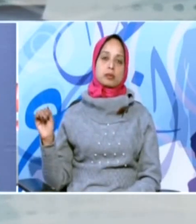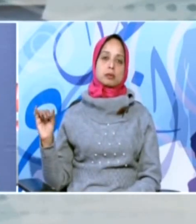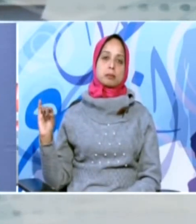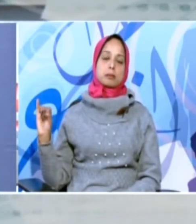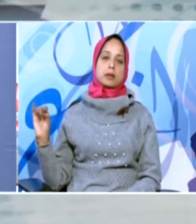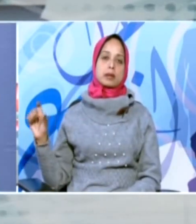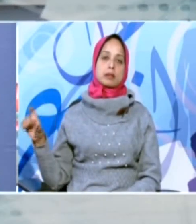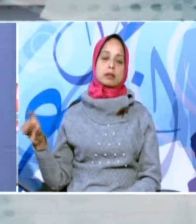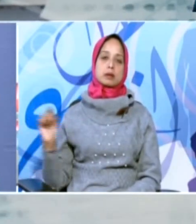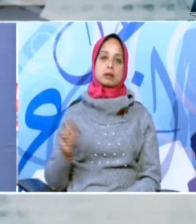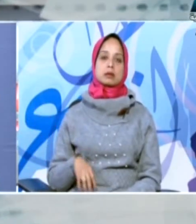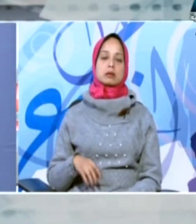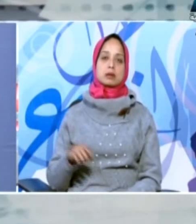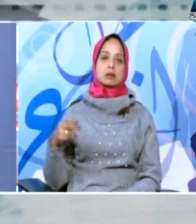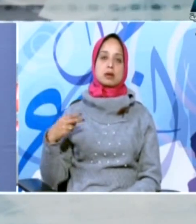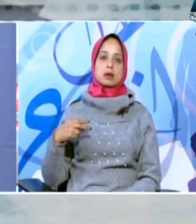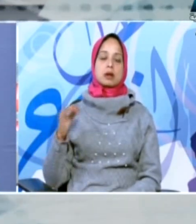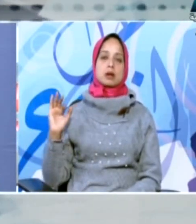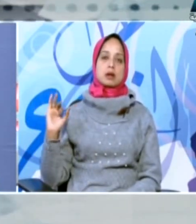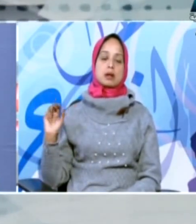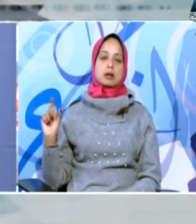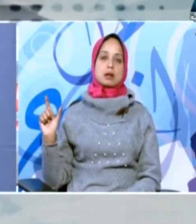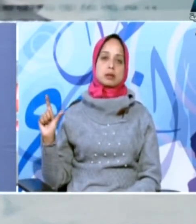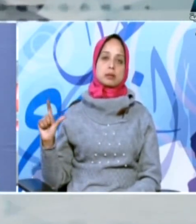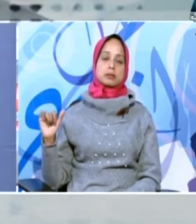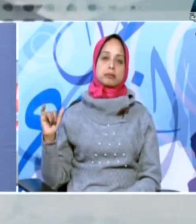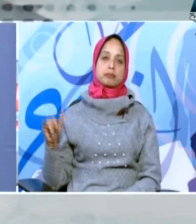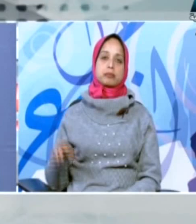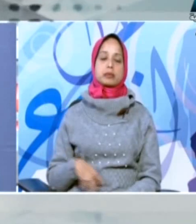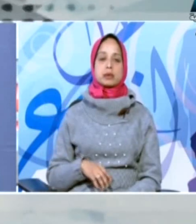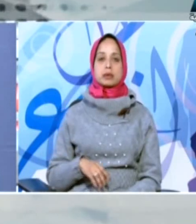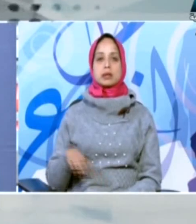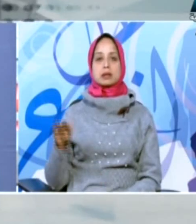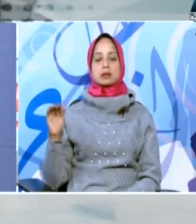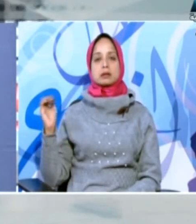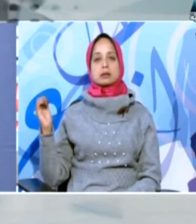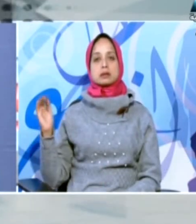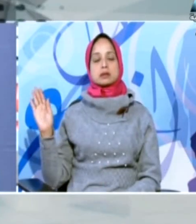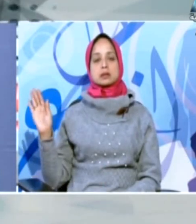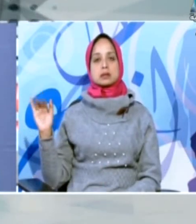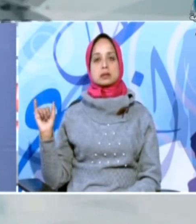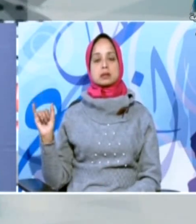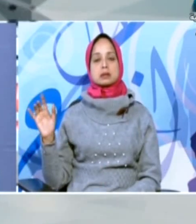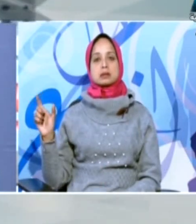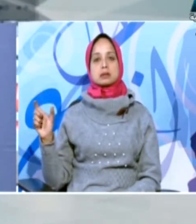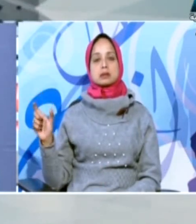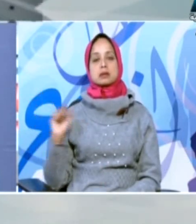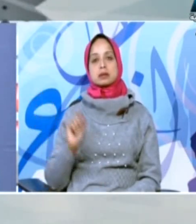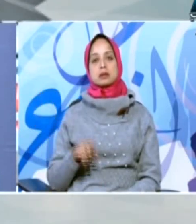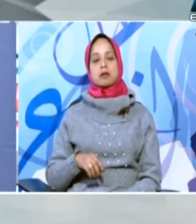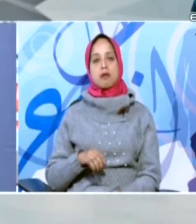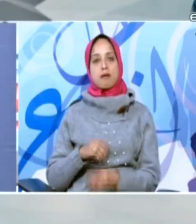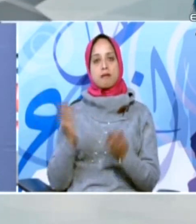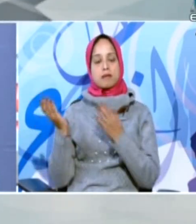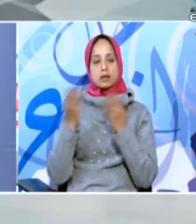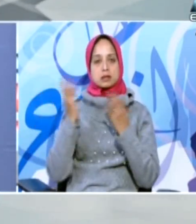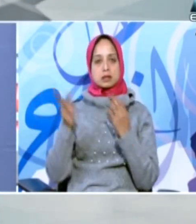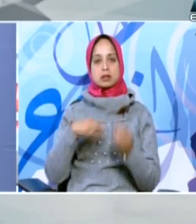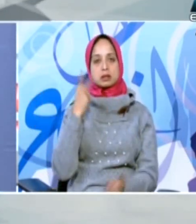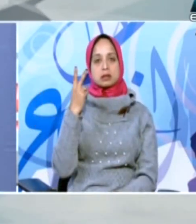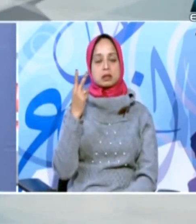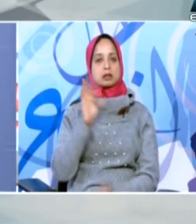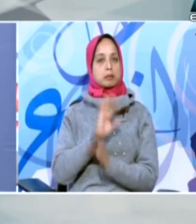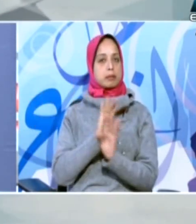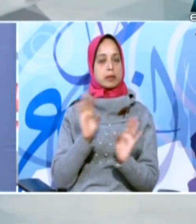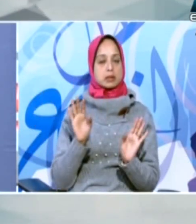صبري، حسين سري. أربع وزارات احنا مش مكتوبين عندنا في الشرح، بس اللي في الشرح فيهم اتنين. ازاي؟